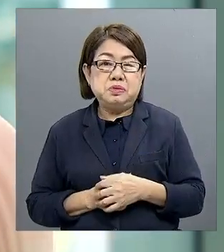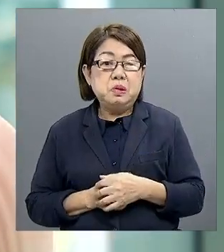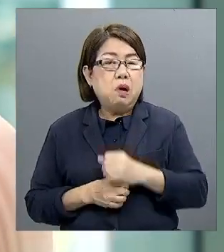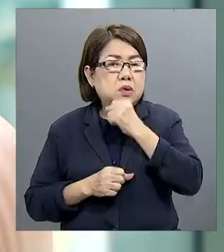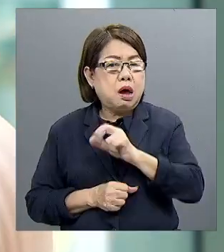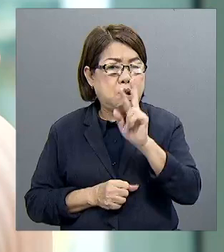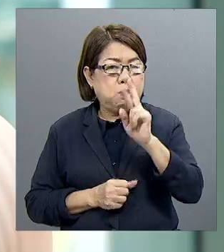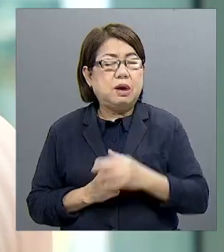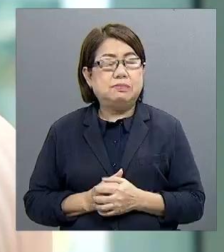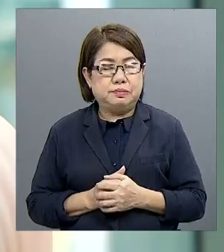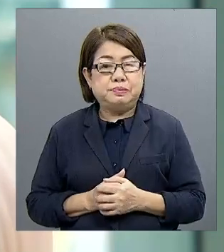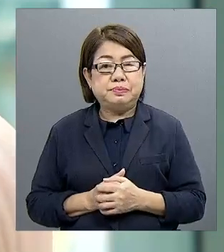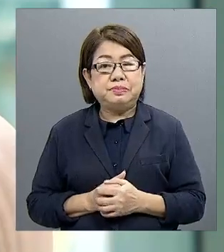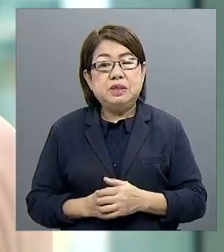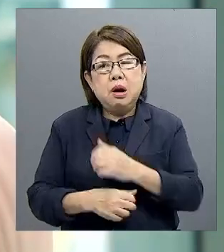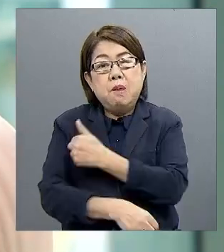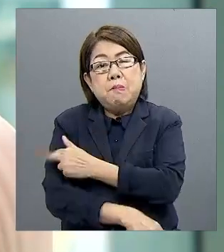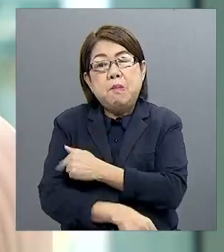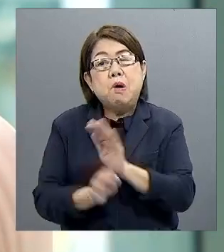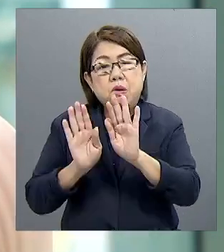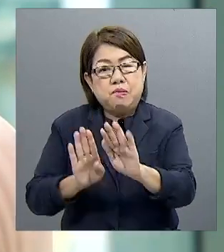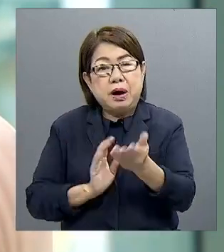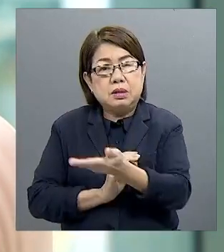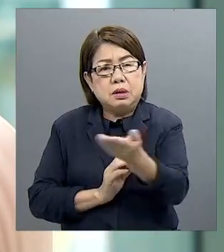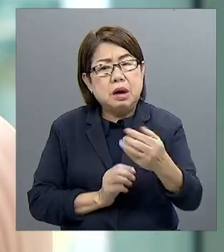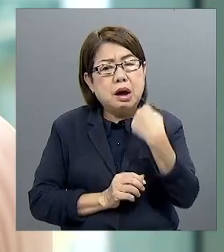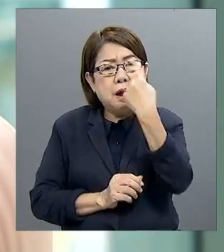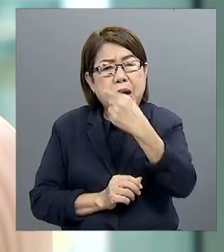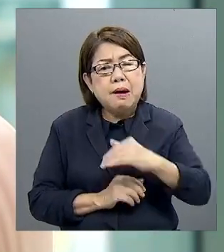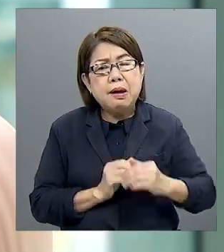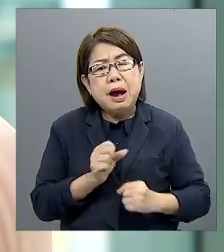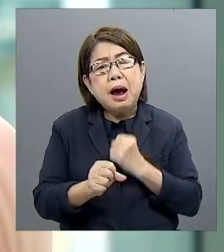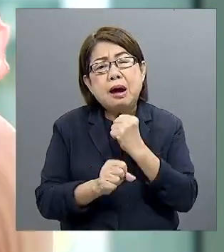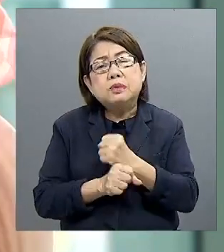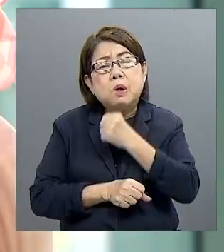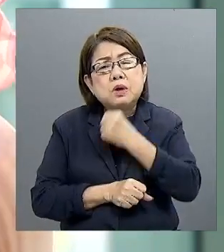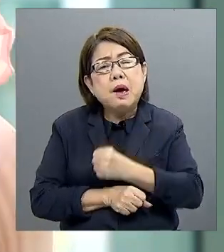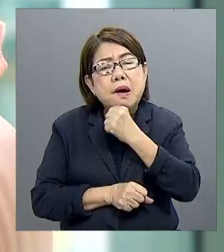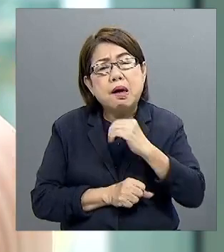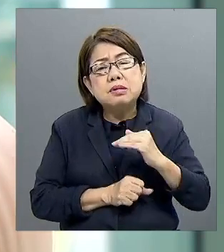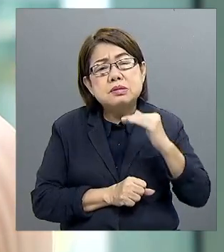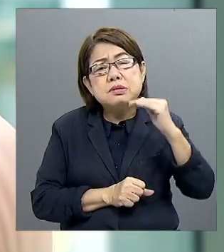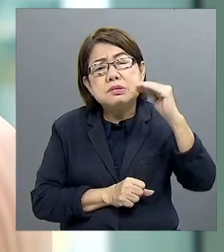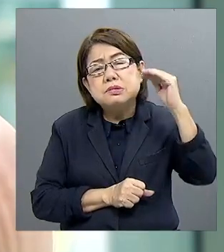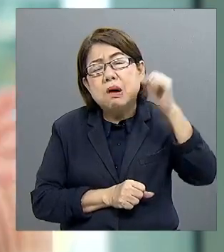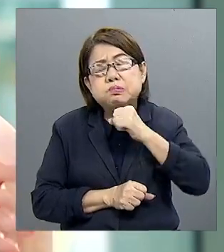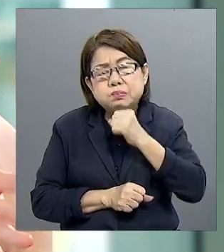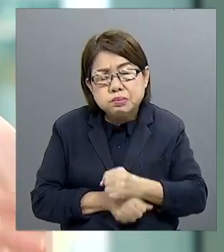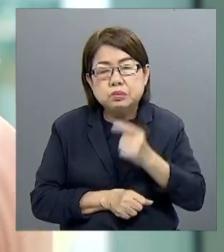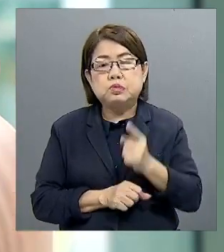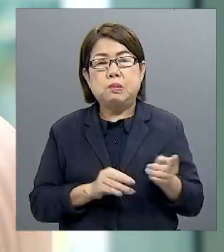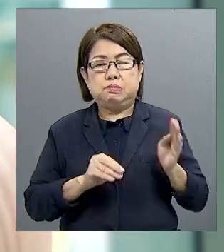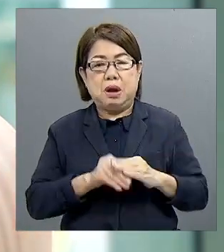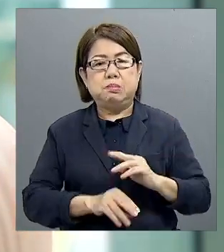มเอาไว้นะคะสำหรับใครที่ตอนนี้เข้าสู่สูงวัยแล้วเราก็ต้องดูแลสุขภาพมากขึ้นมากกว่าปกติที่เราผ่านมาด้วยนะคะรับประทานอาหาร